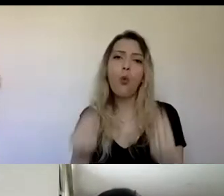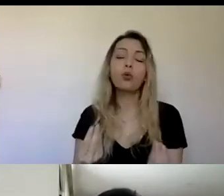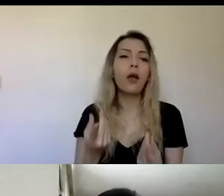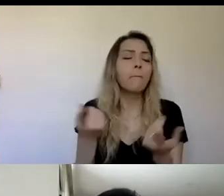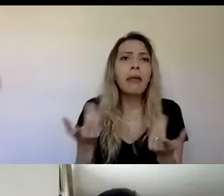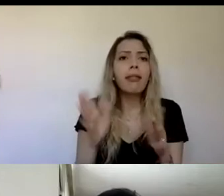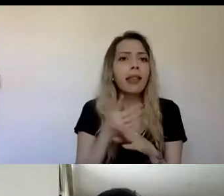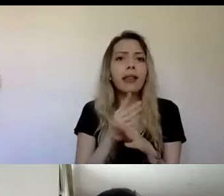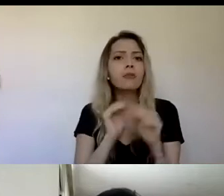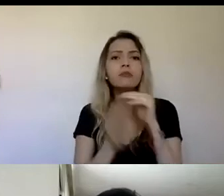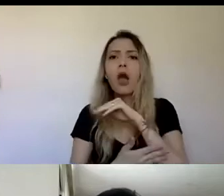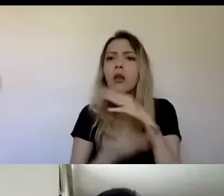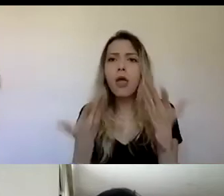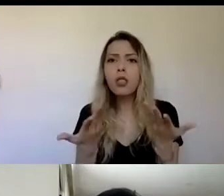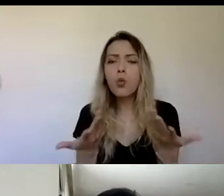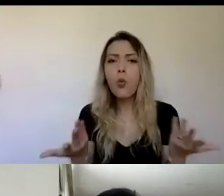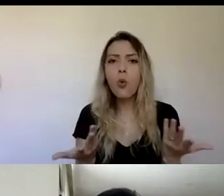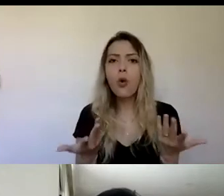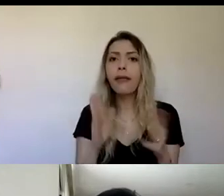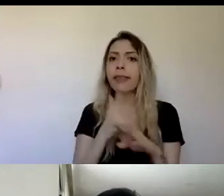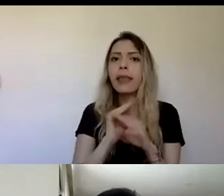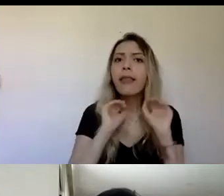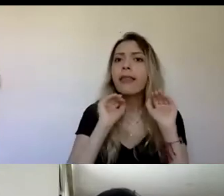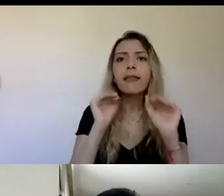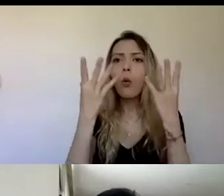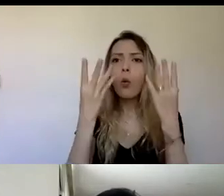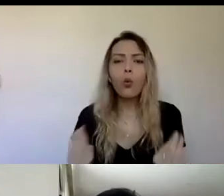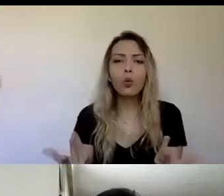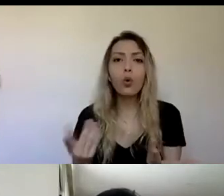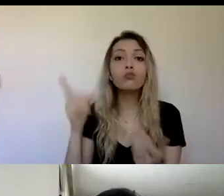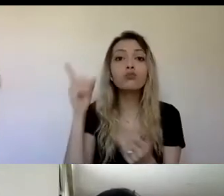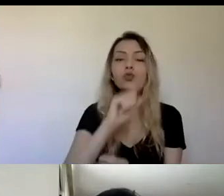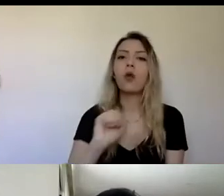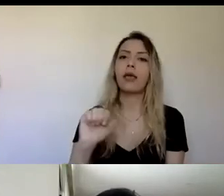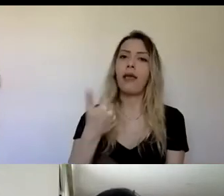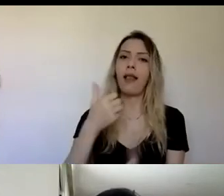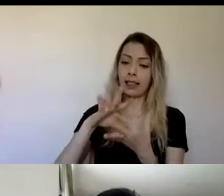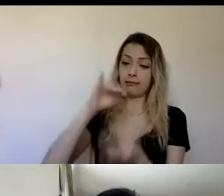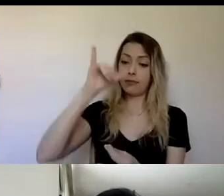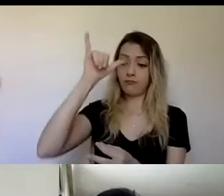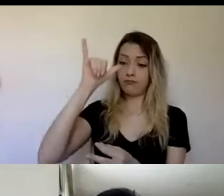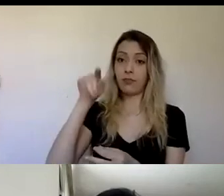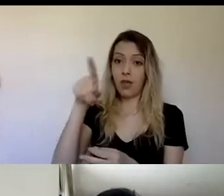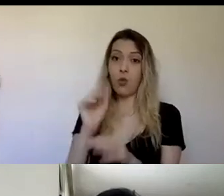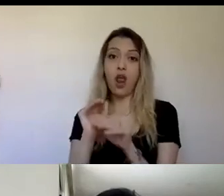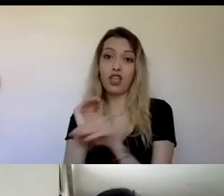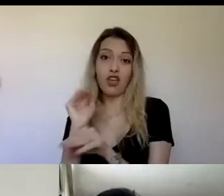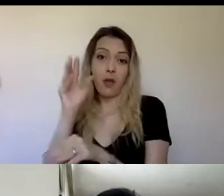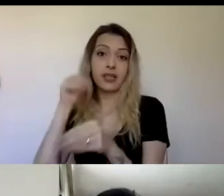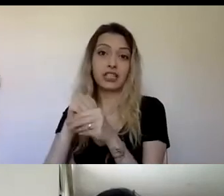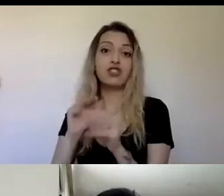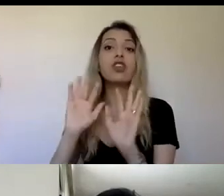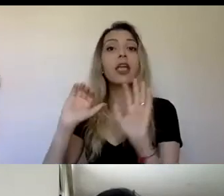sorduğumuzda çünkü gerekli, yani insanların yaşaması, onurlu bir şekilde yaşaması için gerekli